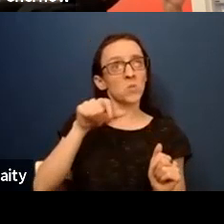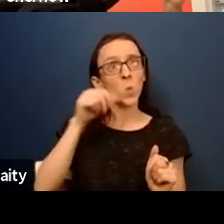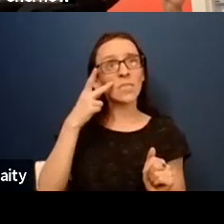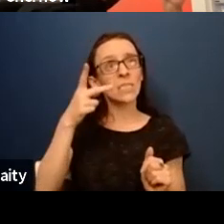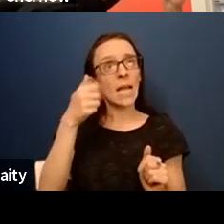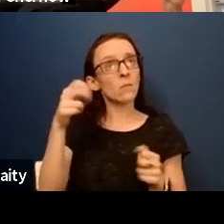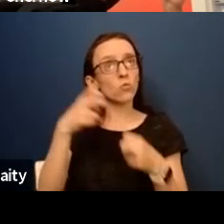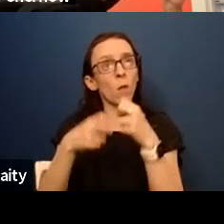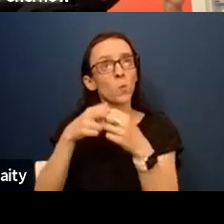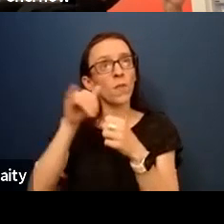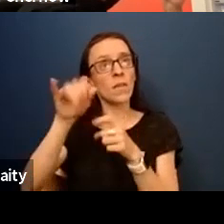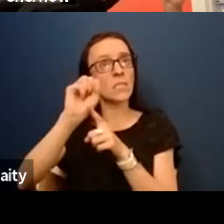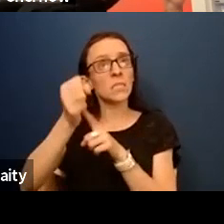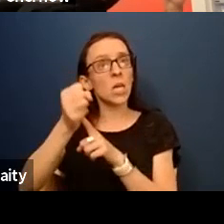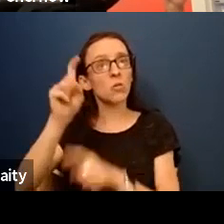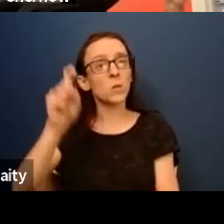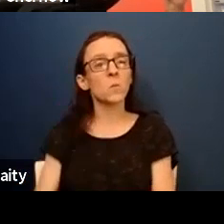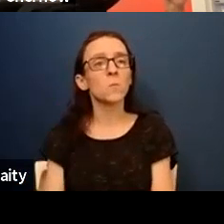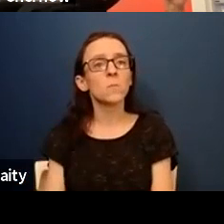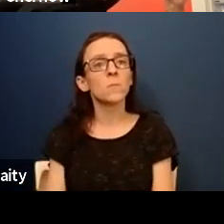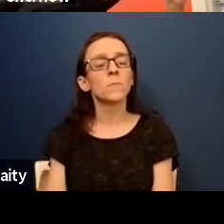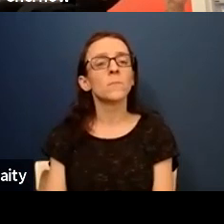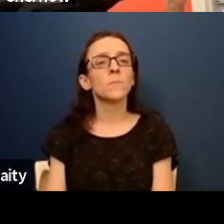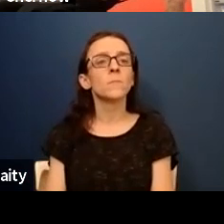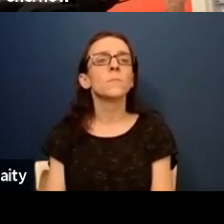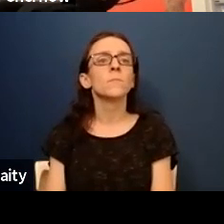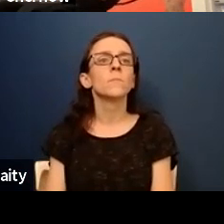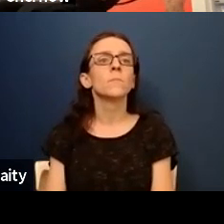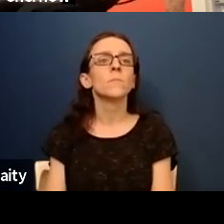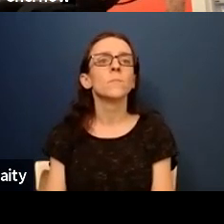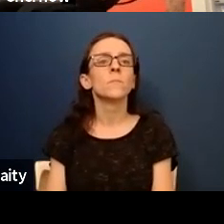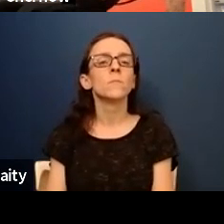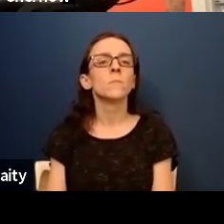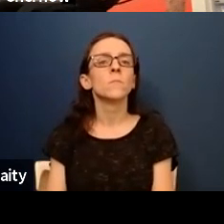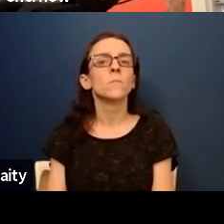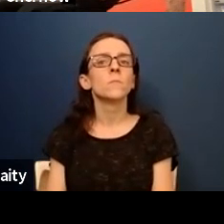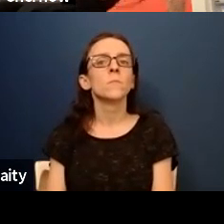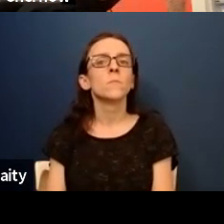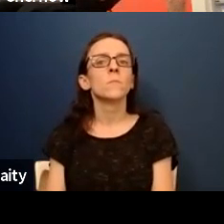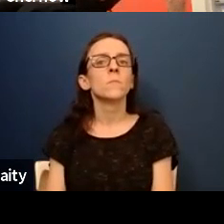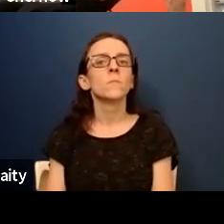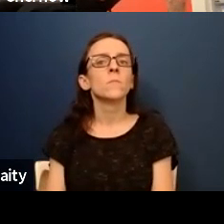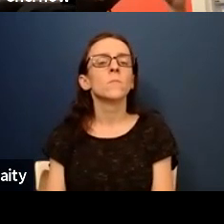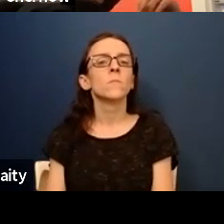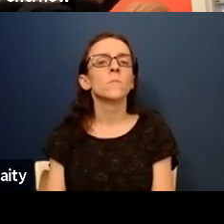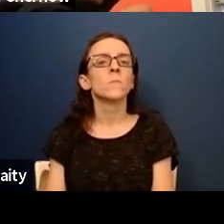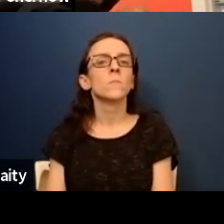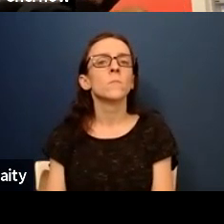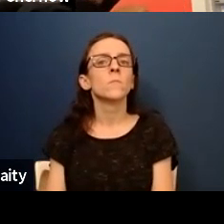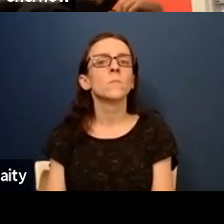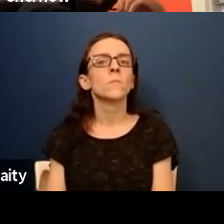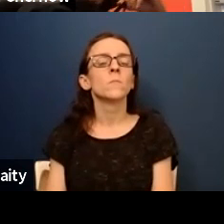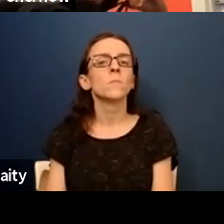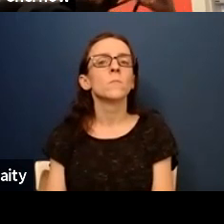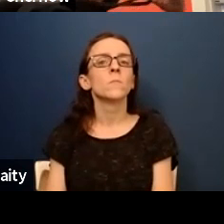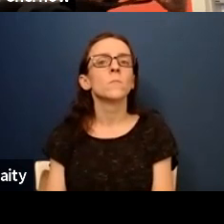我一直都認為呢3間學校嘅核心價值就係為咗選拔一啲精英嘅學生。